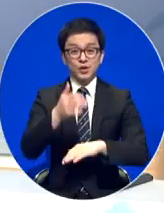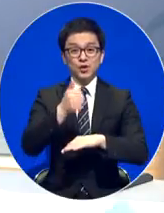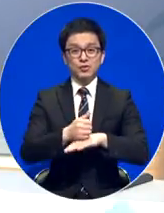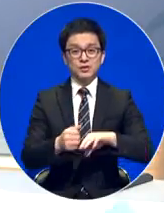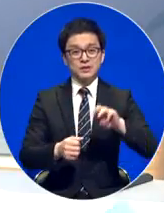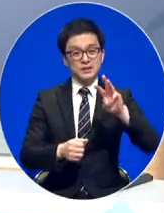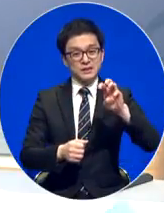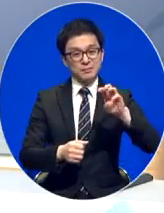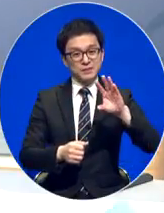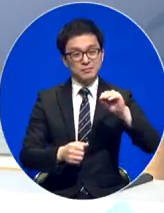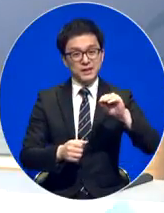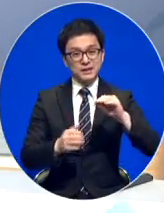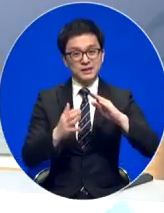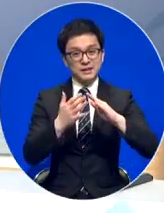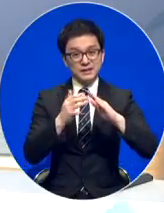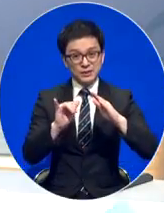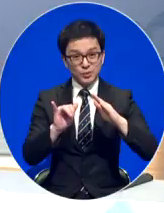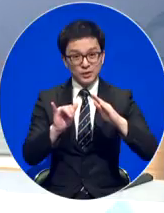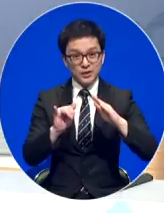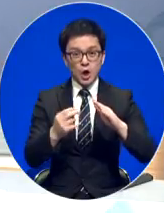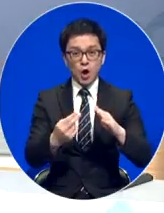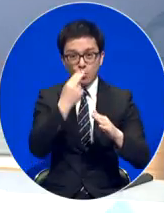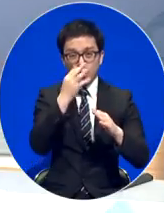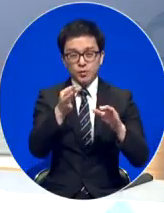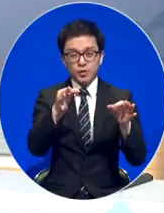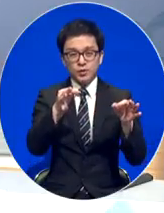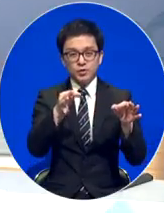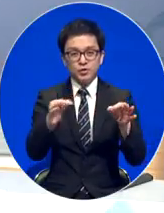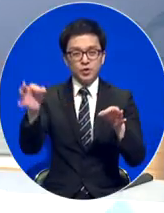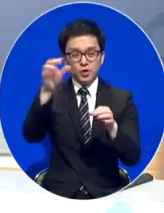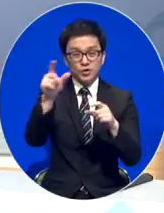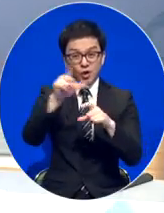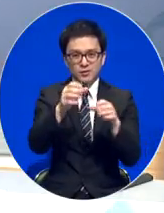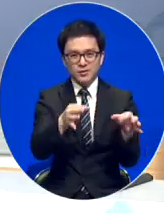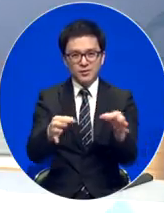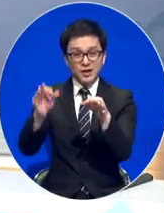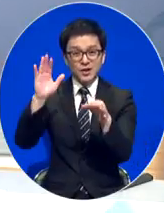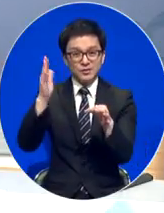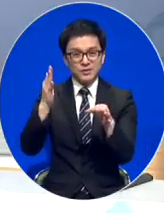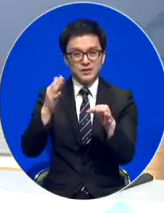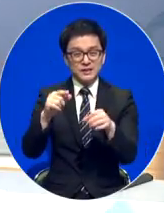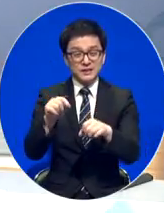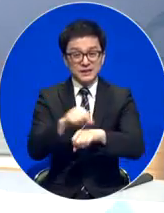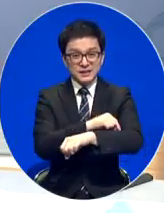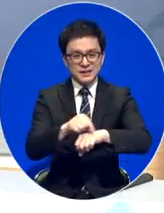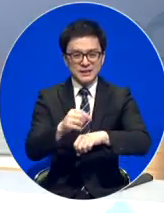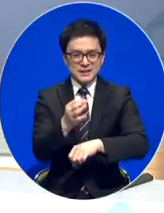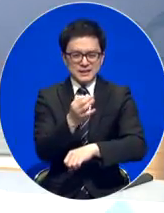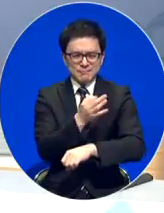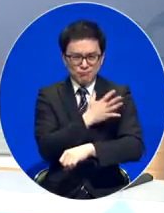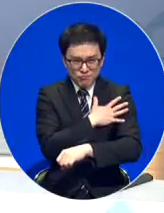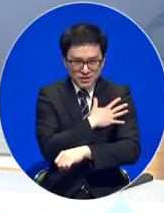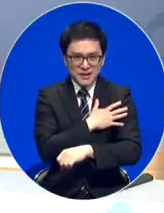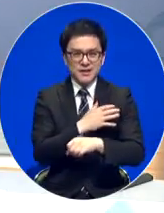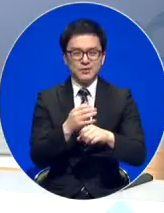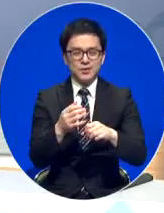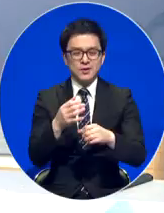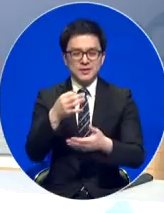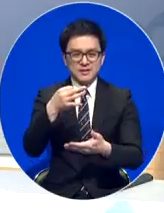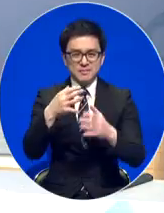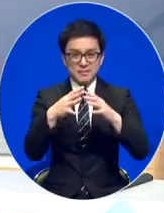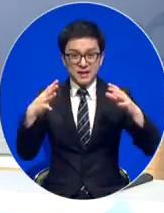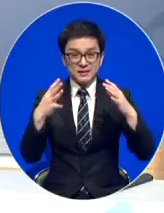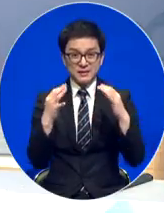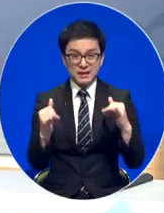이렇게 해서 총 30만 세대 정도가 보험료를 더 부담하게 되는데요. 특히 고소득, 고재산 요건에 해당되면은